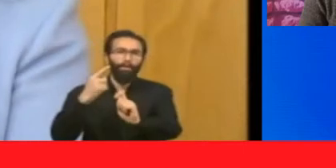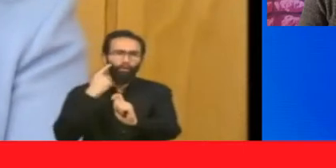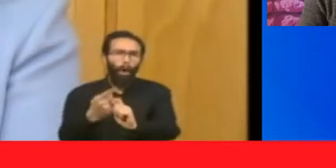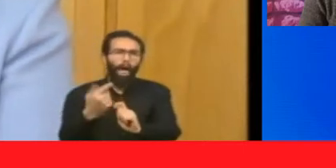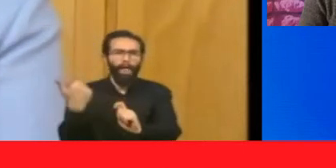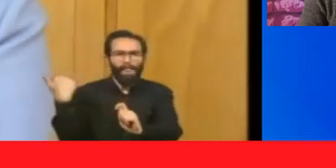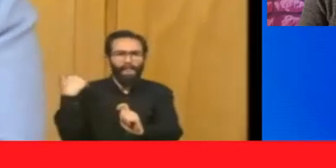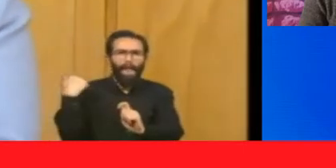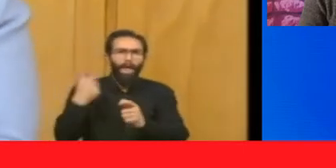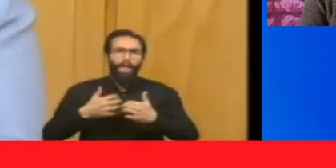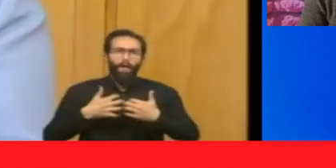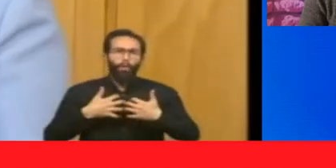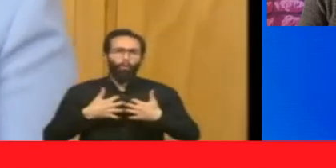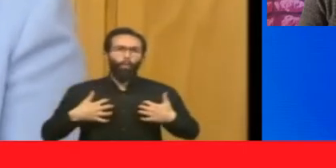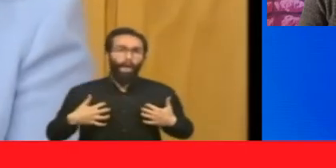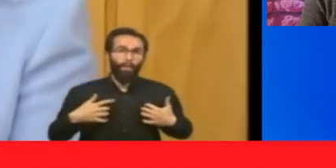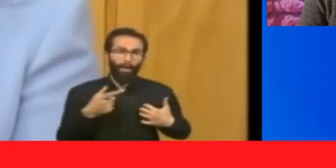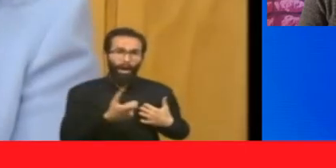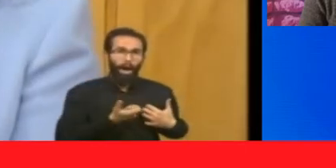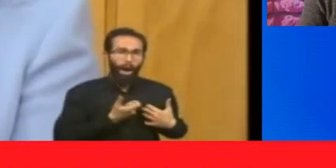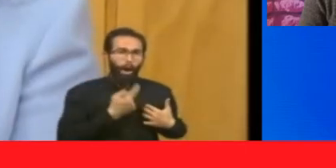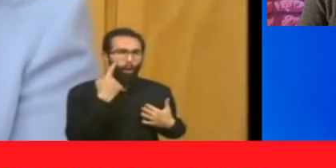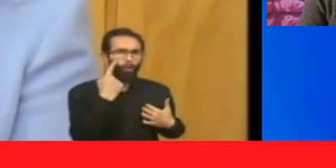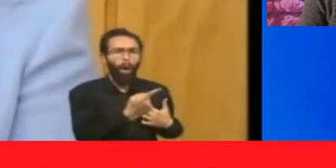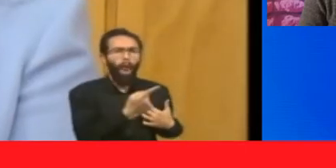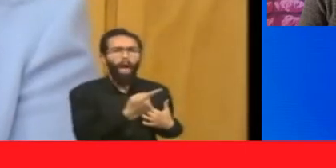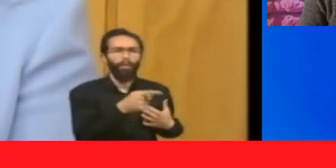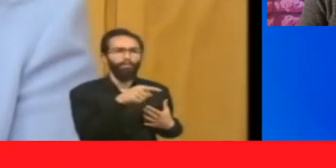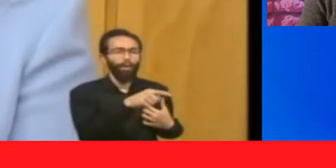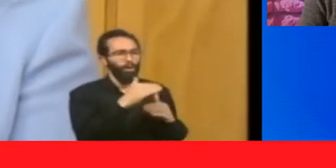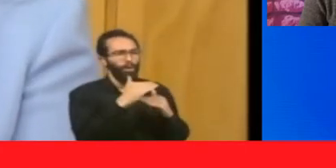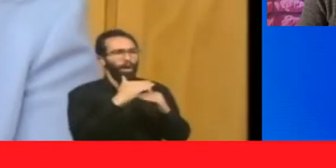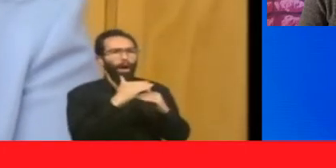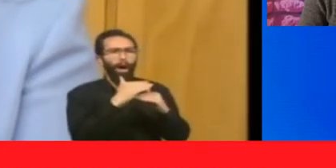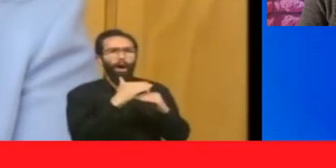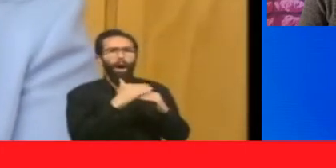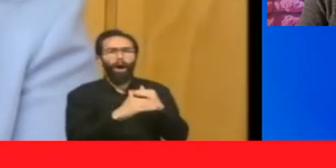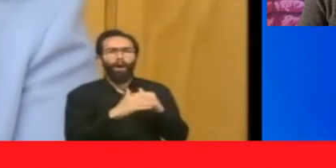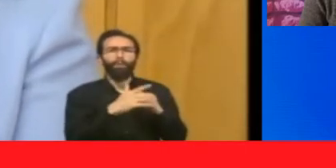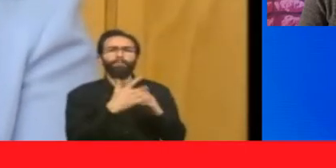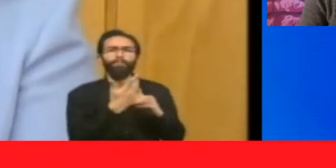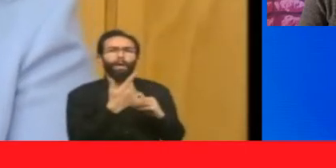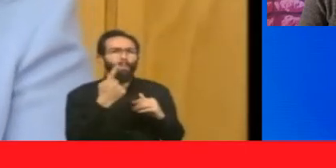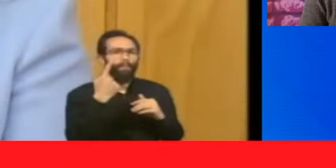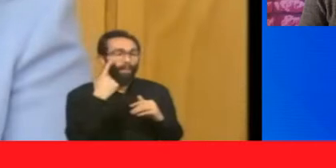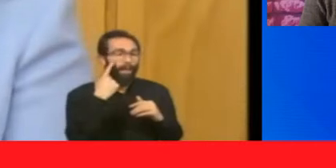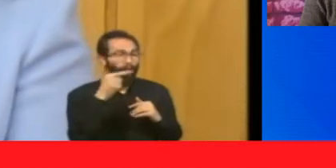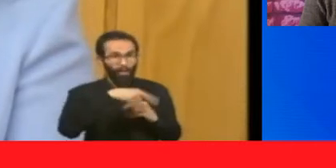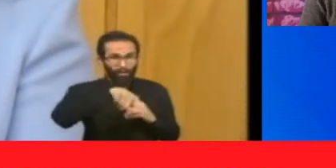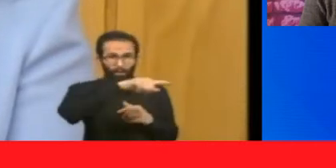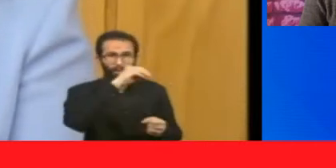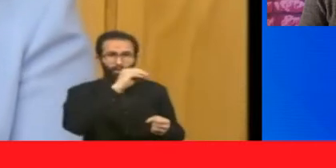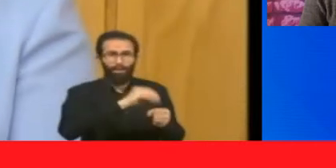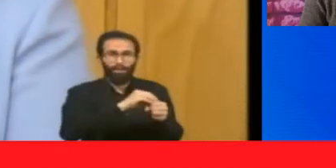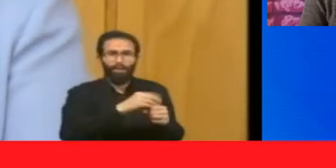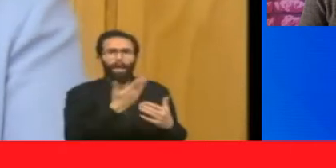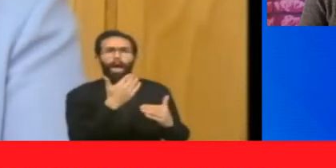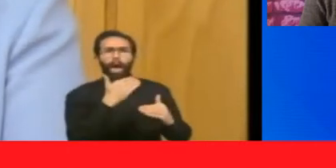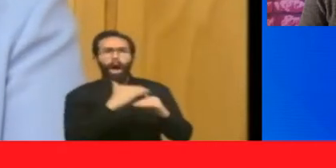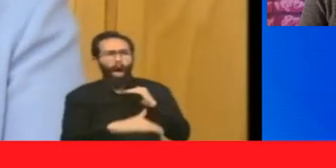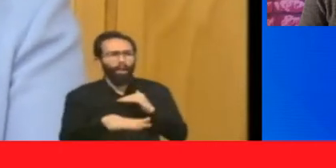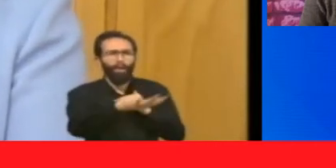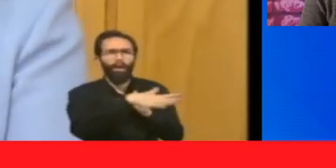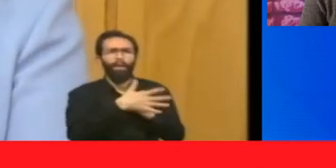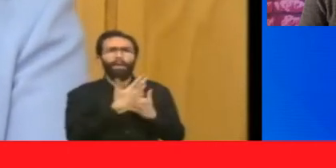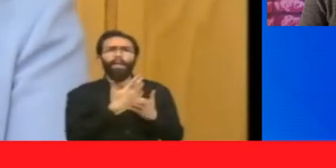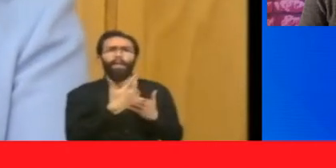ve kamuya yönelik büyük bir tasfiyenin hazırlığıdır değerli arkadaşlar. Halkın, kamunun